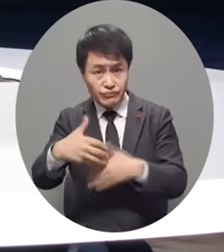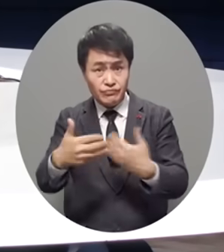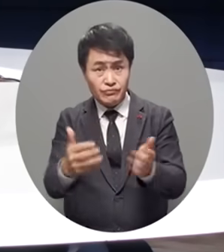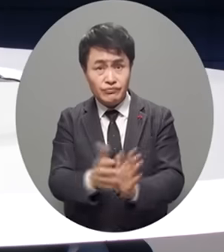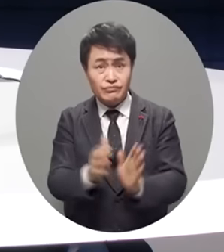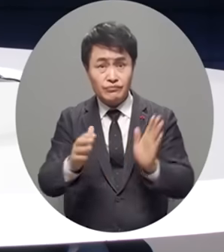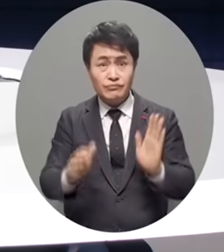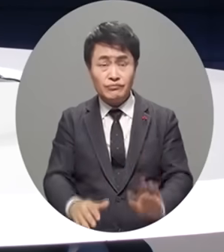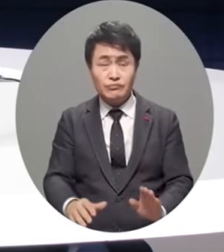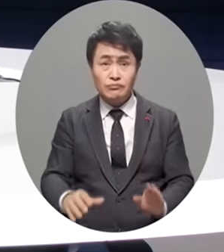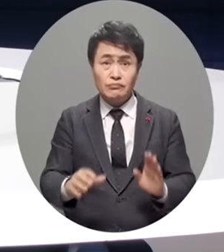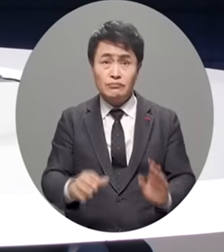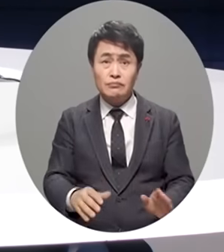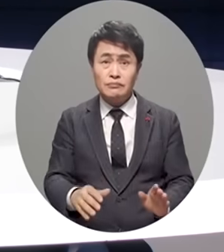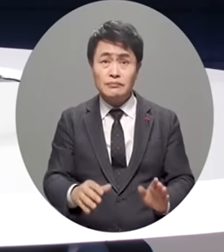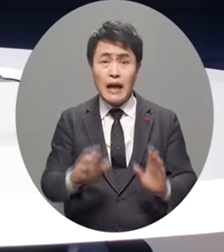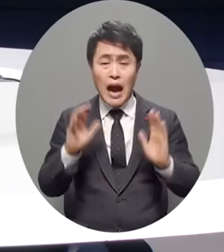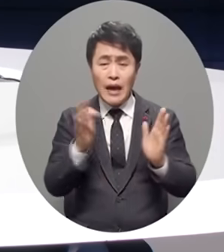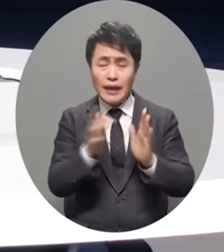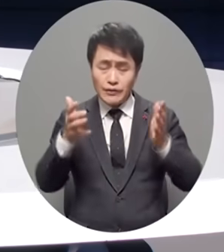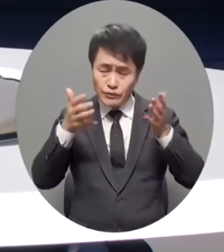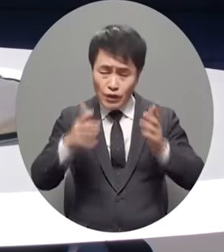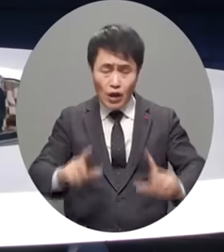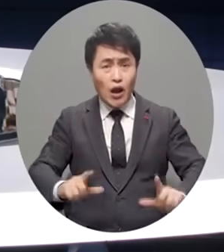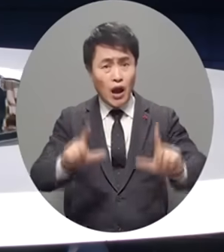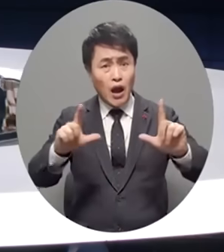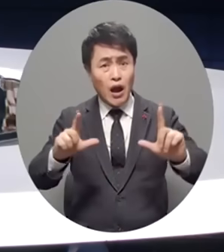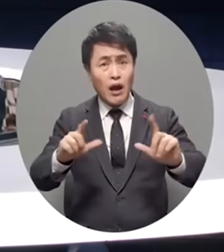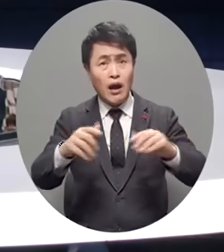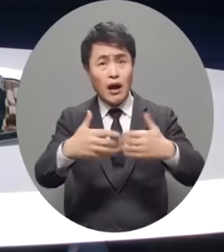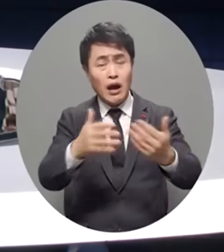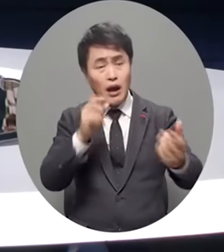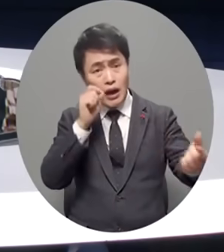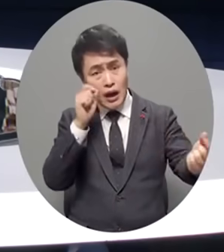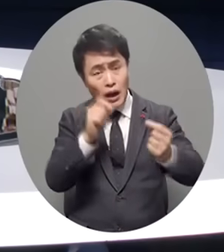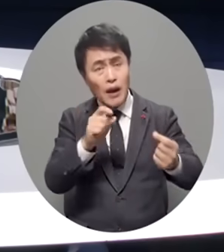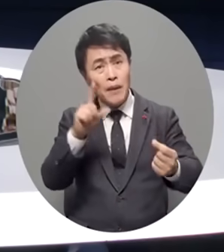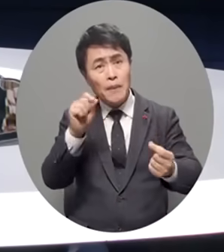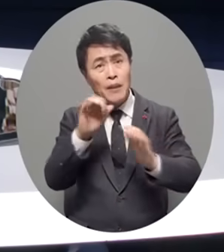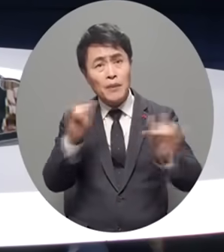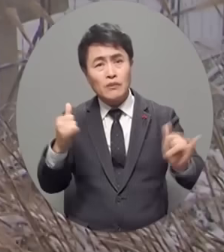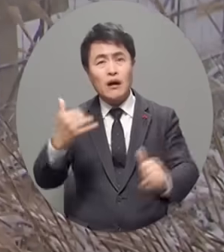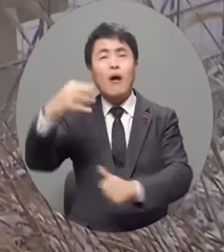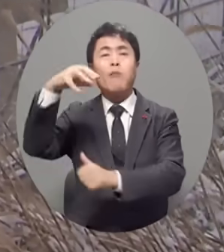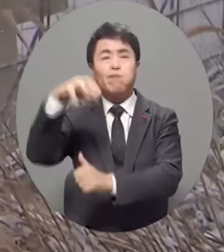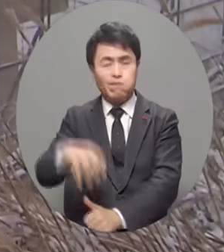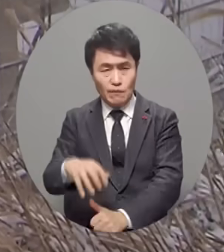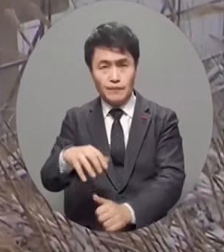명 이상 승객들 발이 묶였습니다. 이따금 기자가 보도합니다.